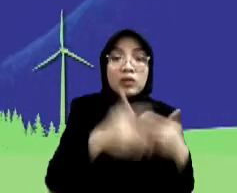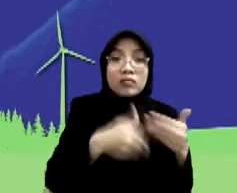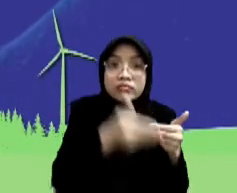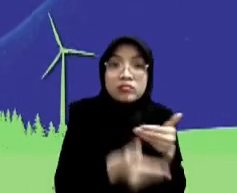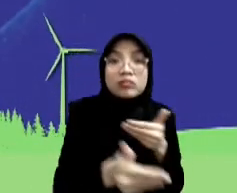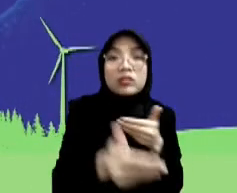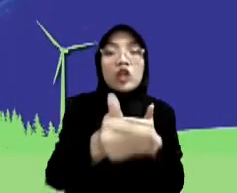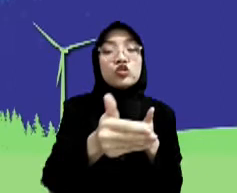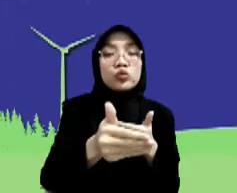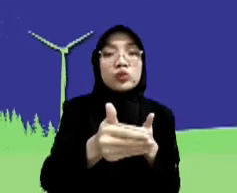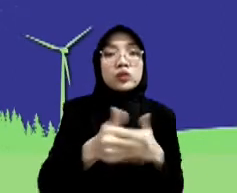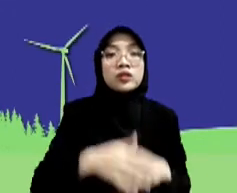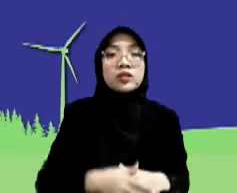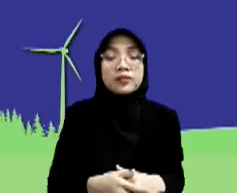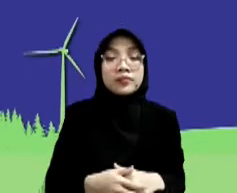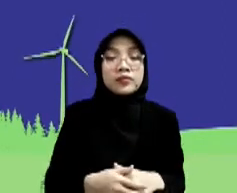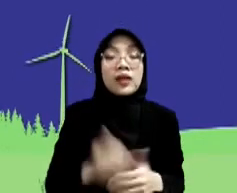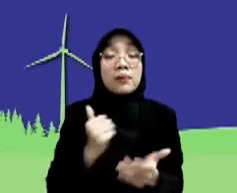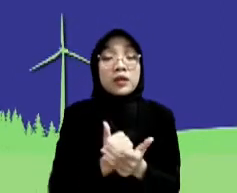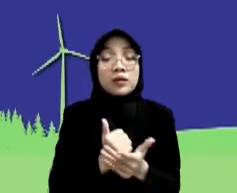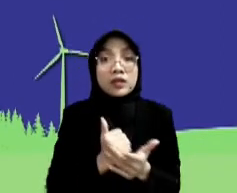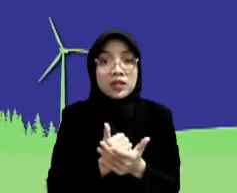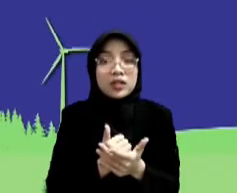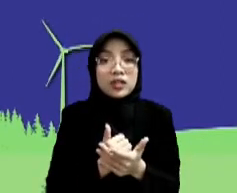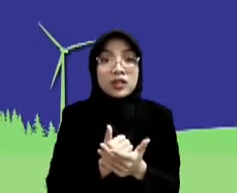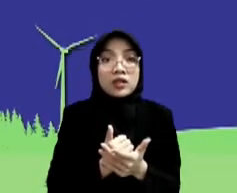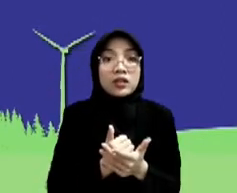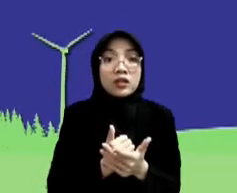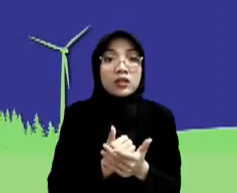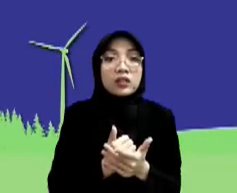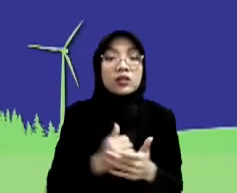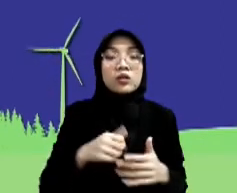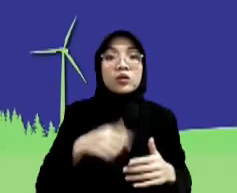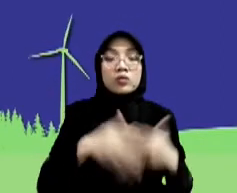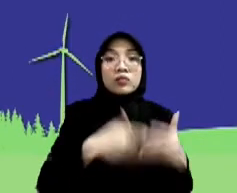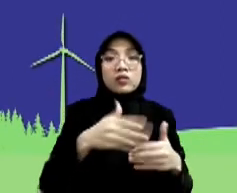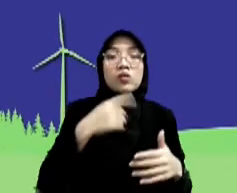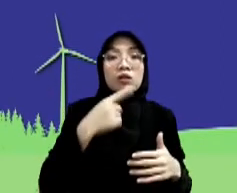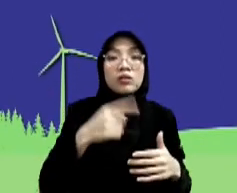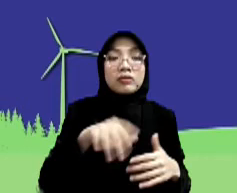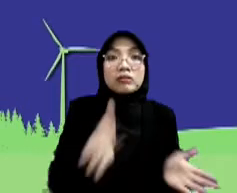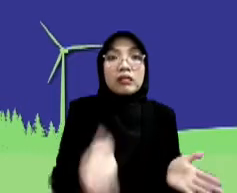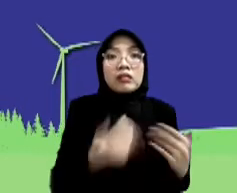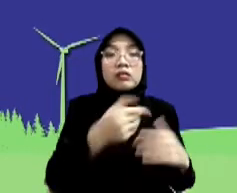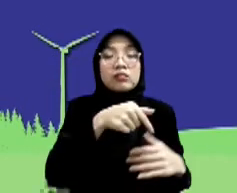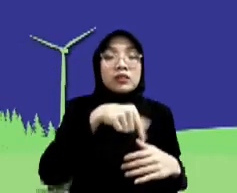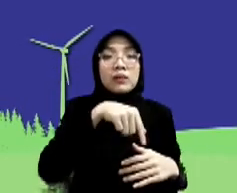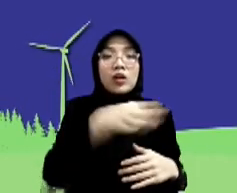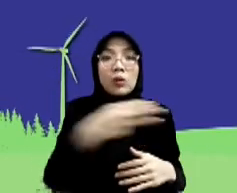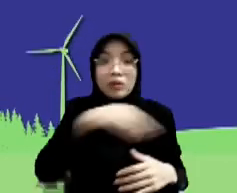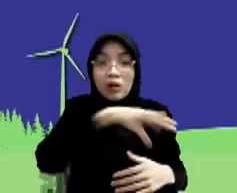business those businesses yang memang going towards a low carbon economy nah kembali dengan